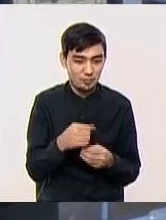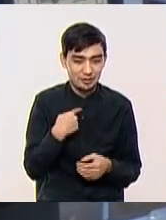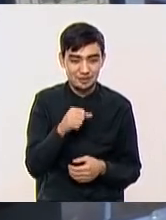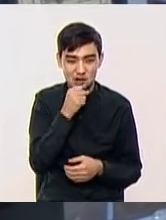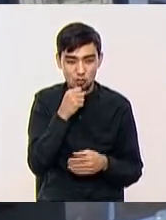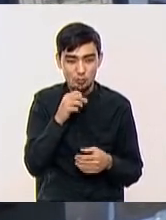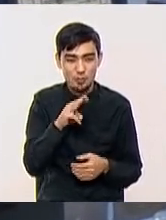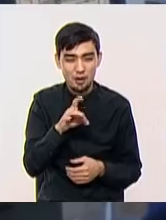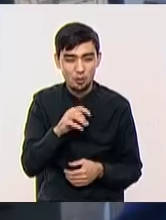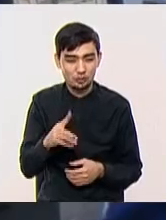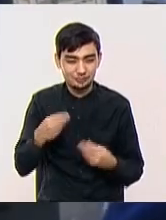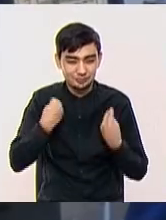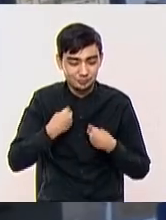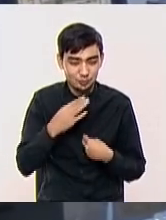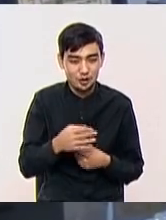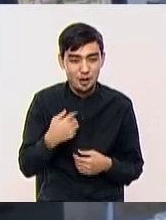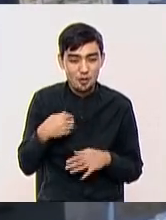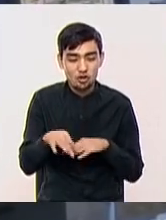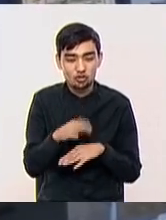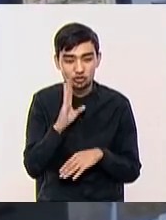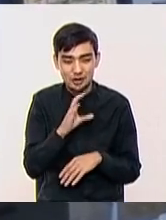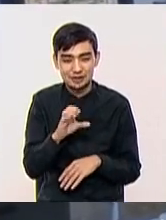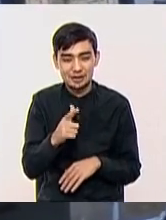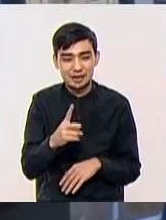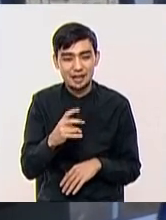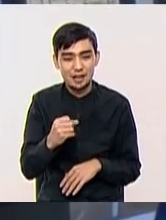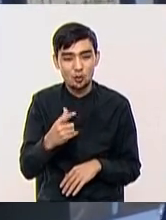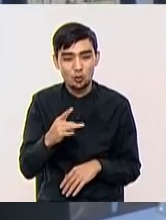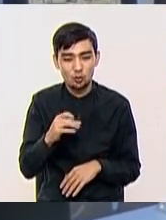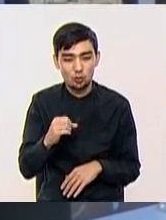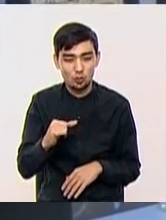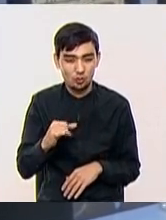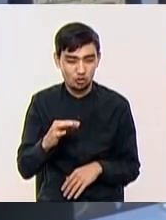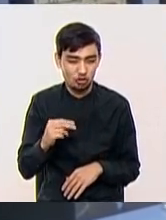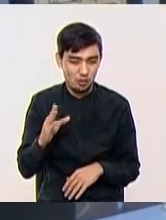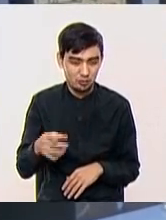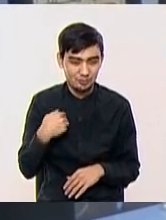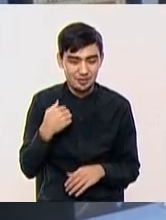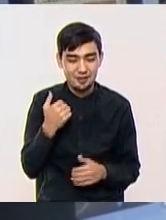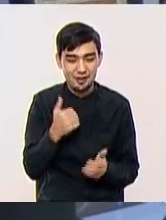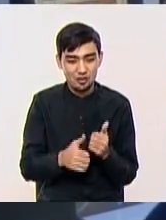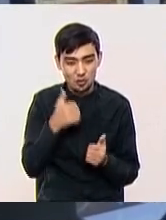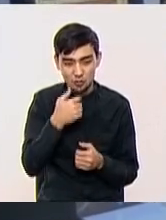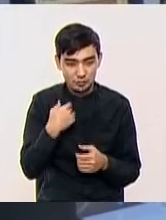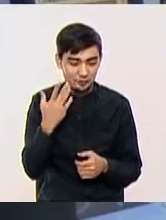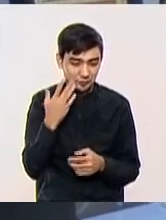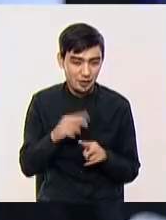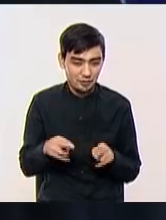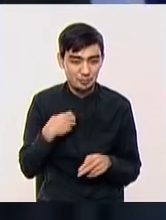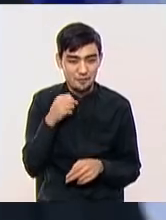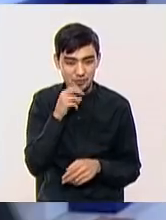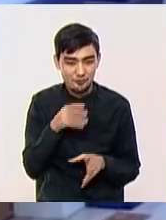киінемін, қасымда жолдасым Сегурочка болады. Сонда екеуміз жылда осылай қарсы аламыз, сыйлықтарымызды алып қоятын